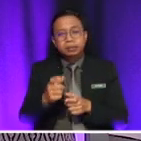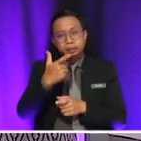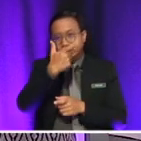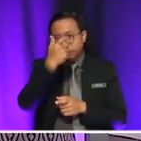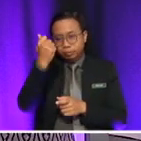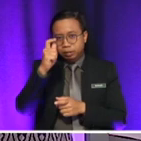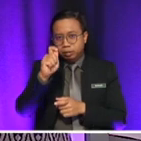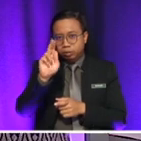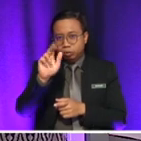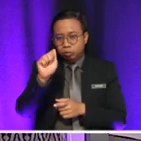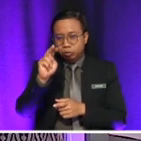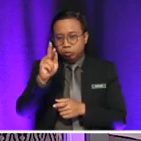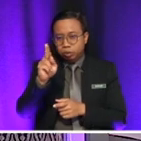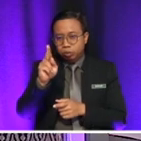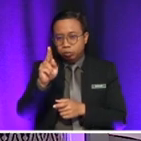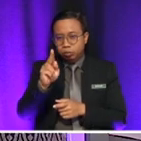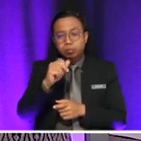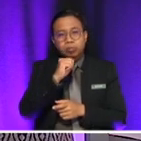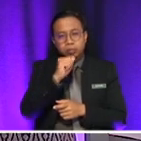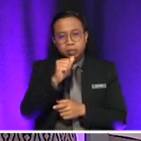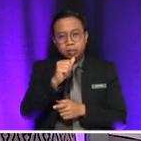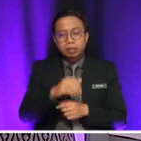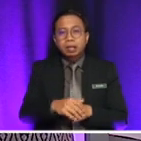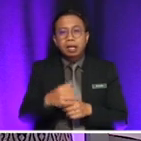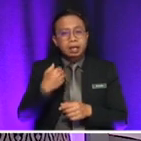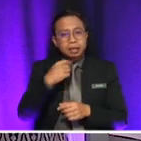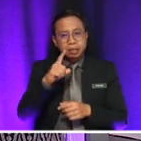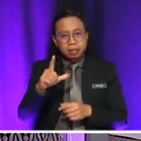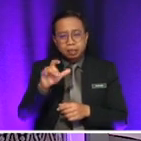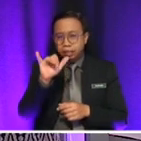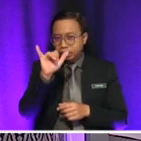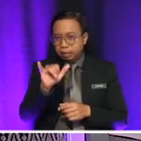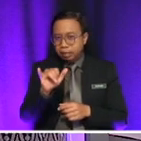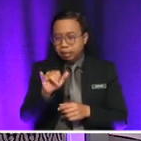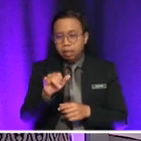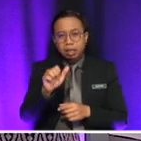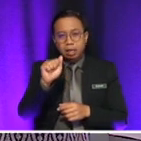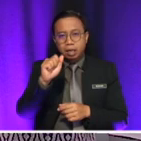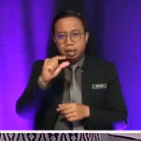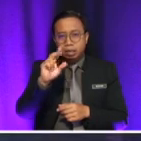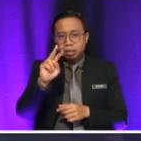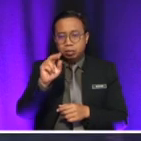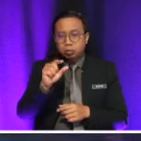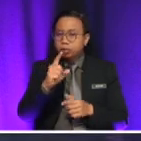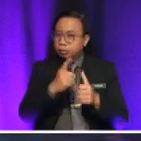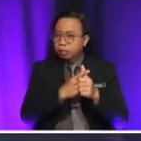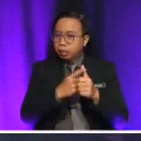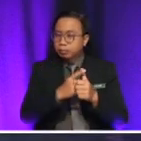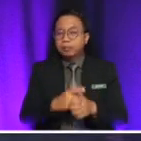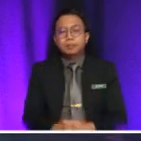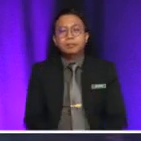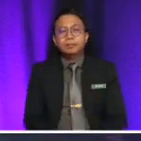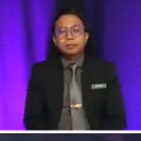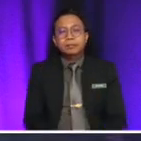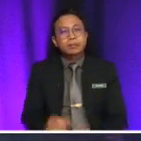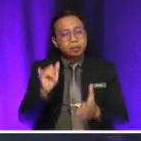Abdurrahman bukan pedani Menteri yang pertama Tuhanku Abdurrahman adalah yang Agung yang pertama itu perbedaan dia